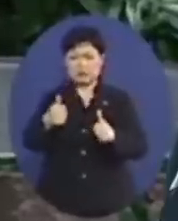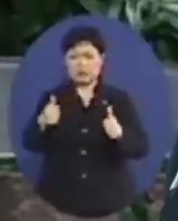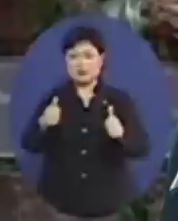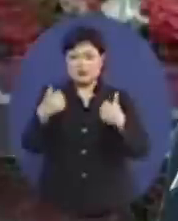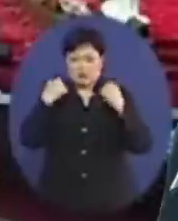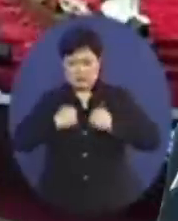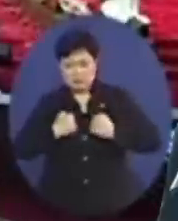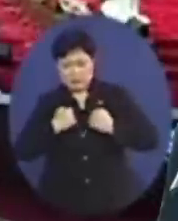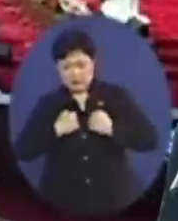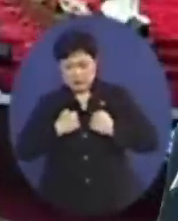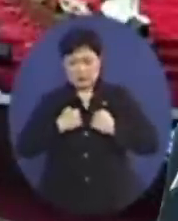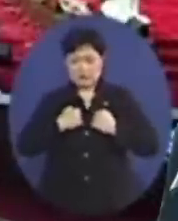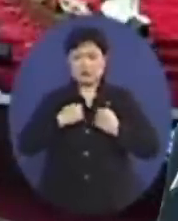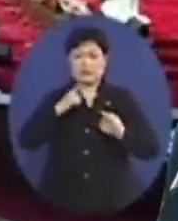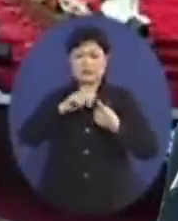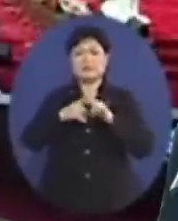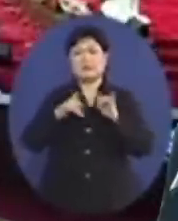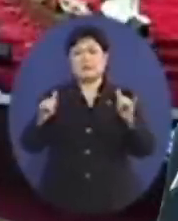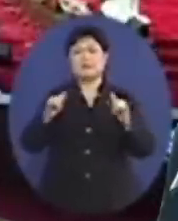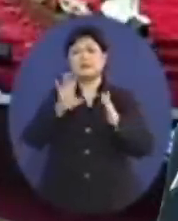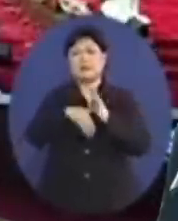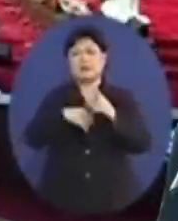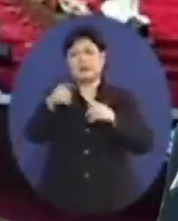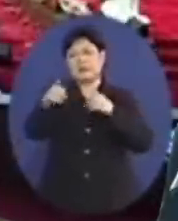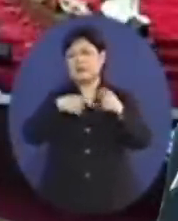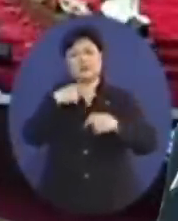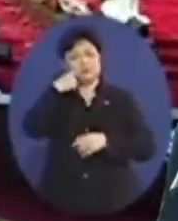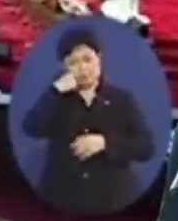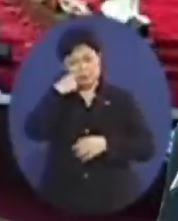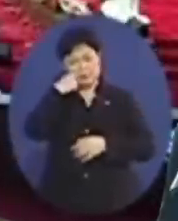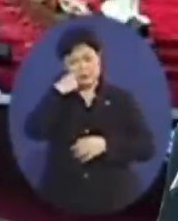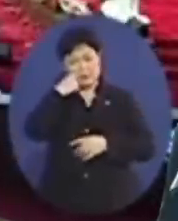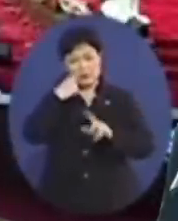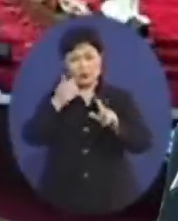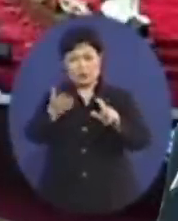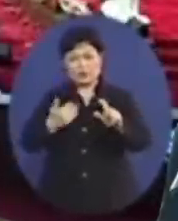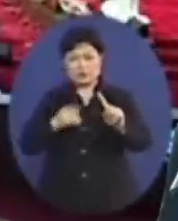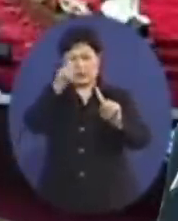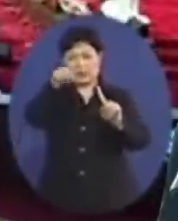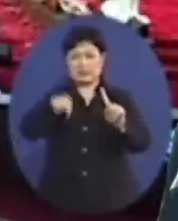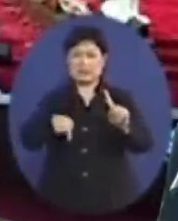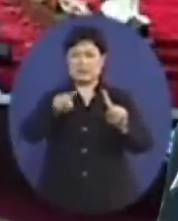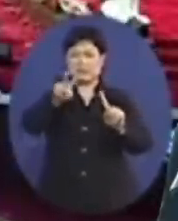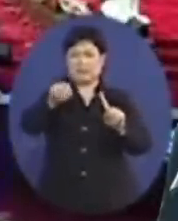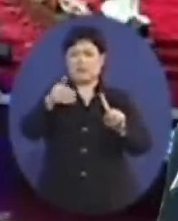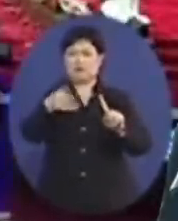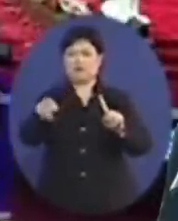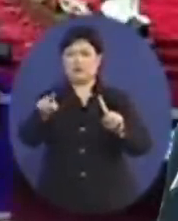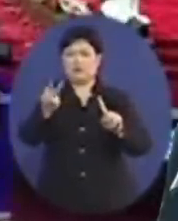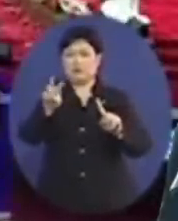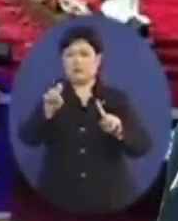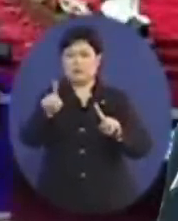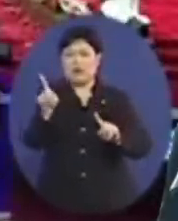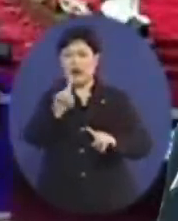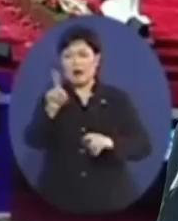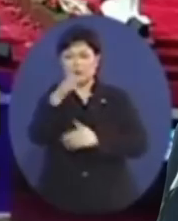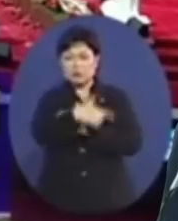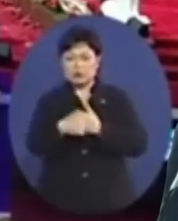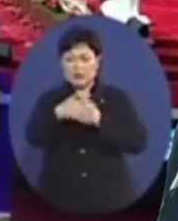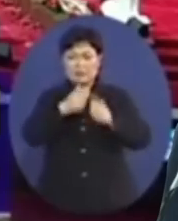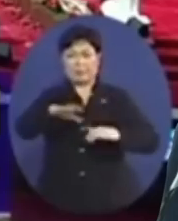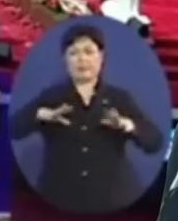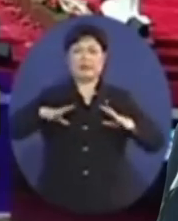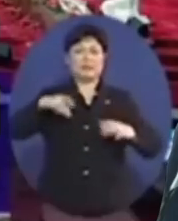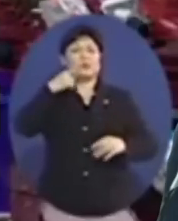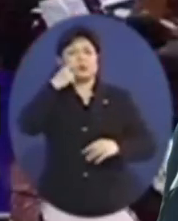그때 사람들은 몰랐다는 것입니다. 고린도전서 1장 29절로 31절에 이는 아무 육체도 하나님 앞에서 자랑하지